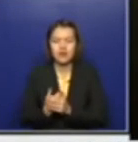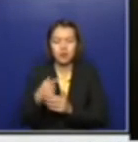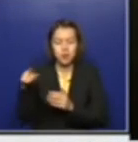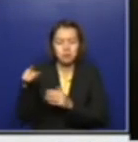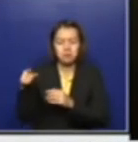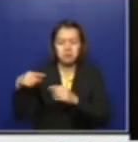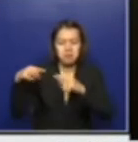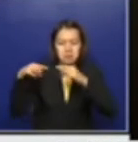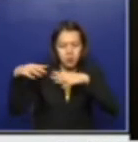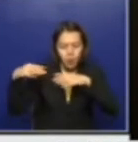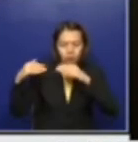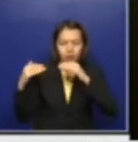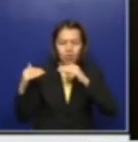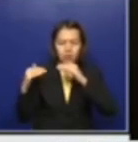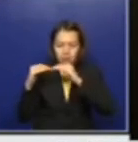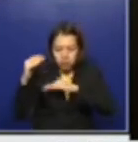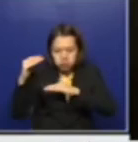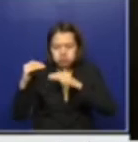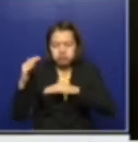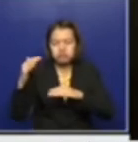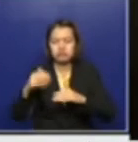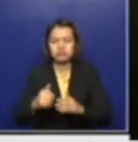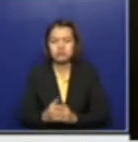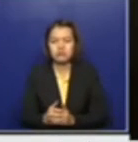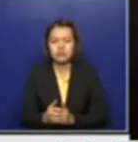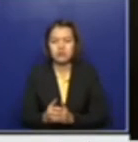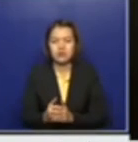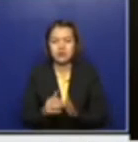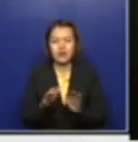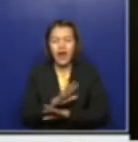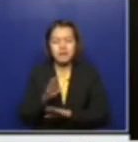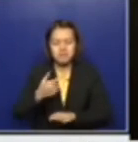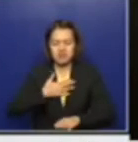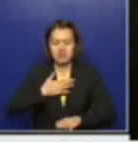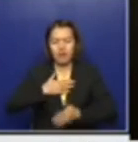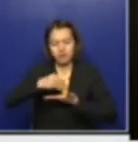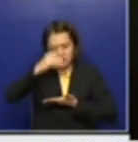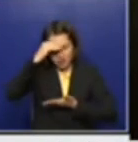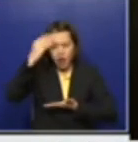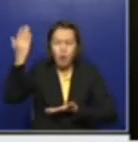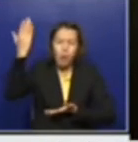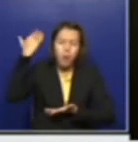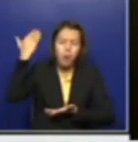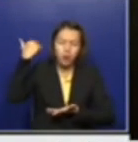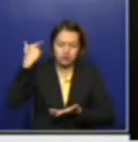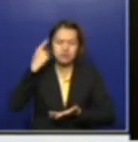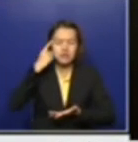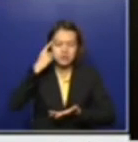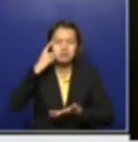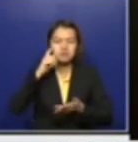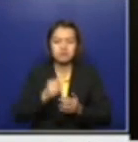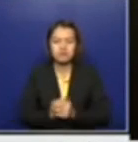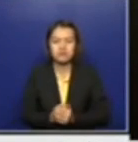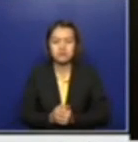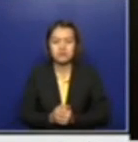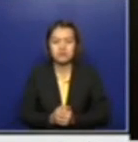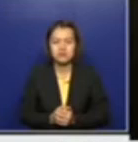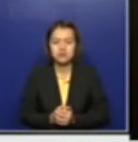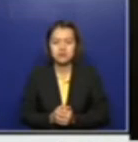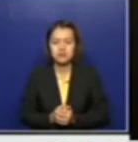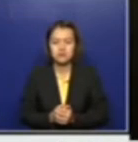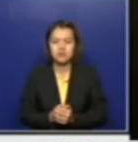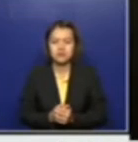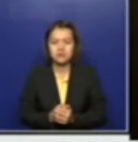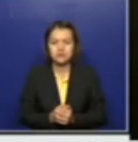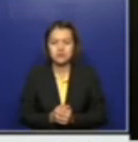ธรรมเหมือนเจตนารมณ์ช่วงที่เราเป็นนักศึกษานะครับที่ว่ารับใช้ประชา